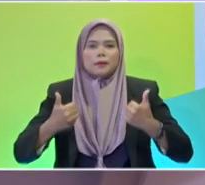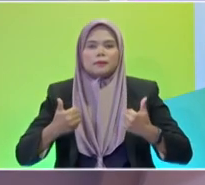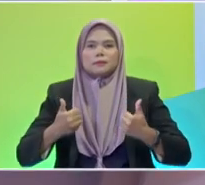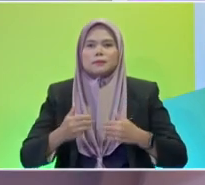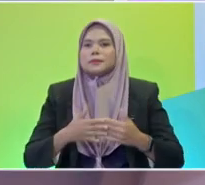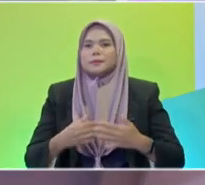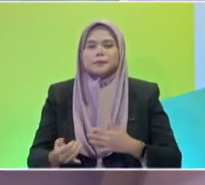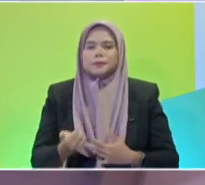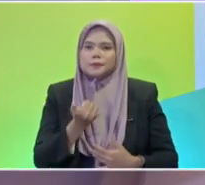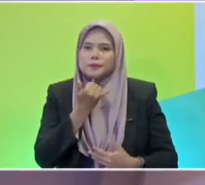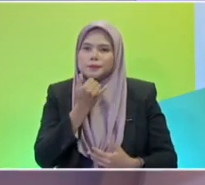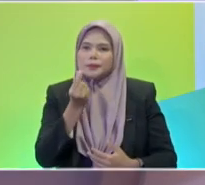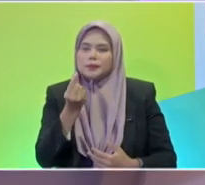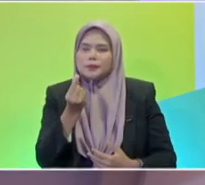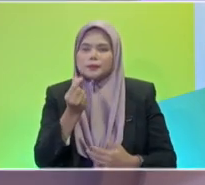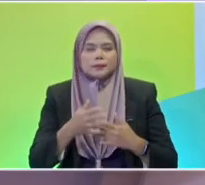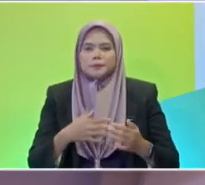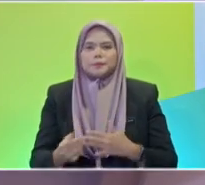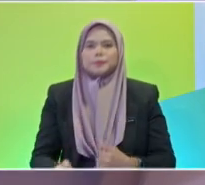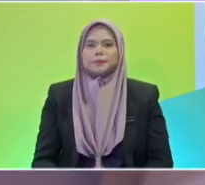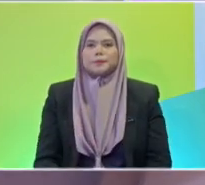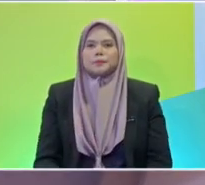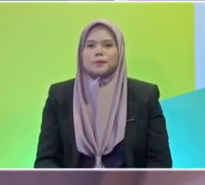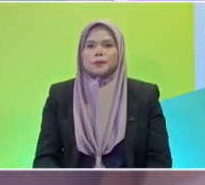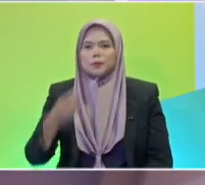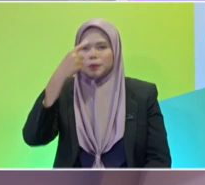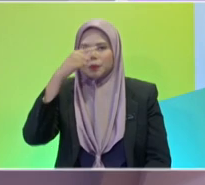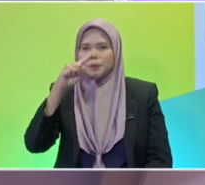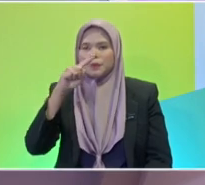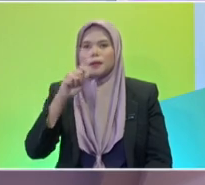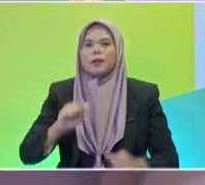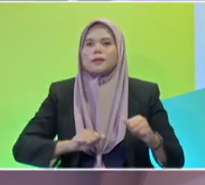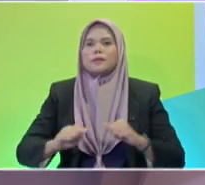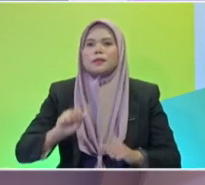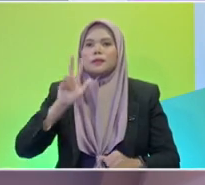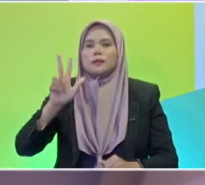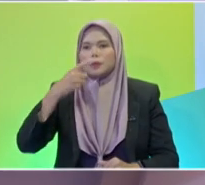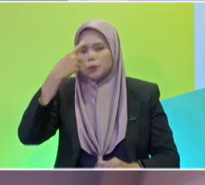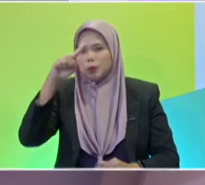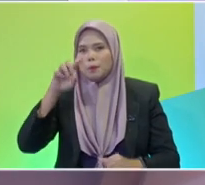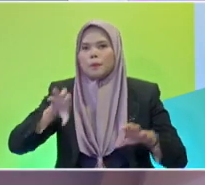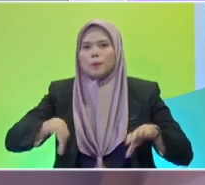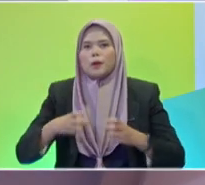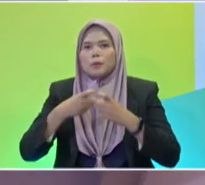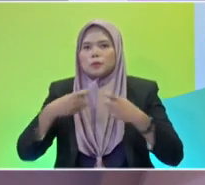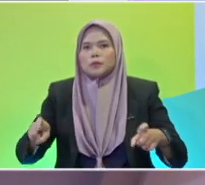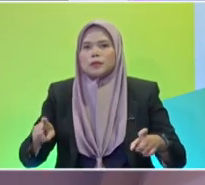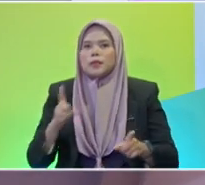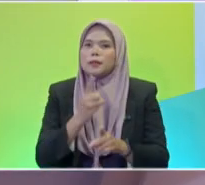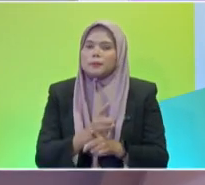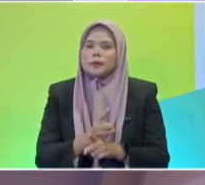berlaku kepada anak murid kita Baiklah untuk activity kita yang ketiga yaitu membuat keputusan yang tepat